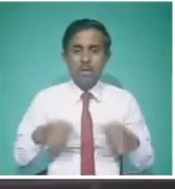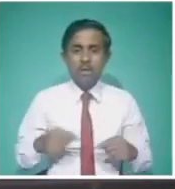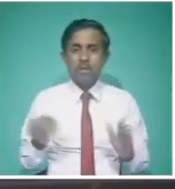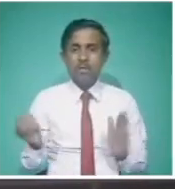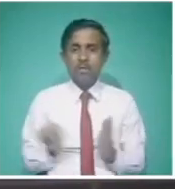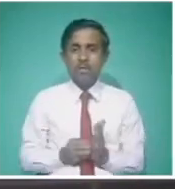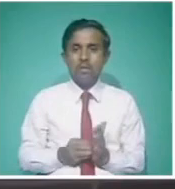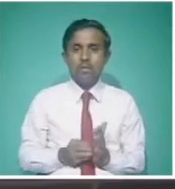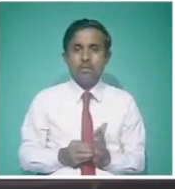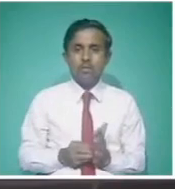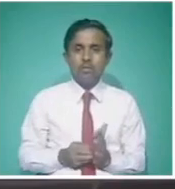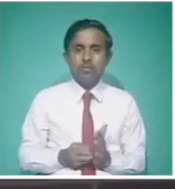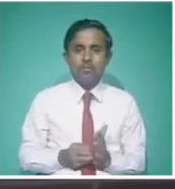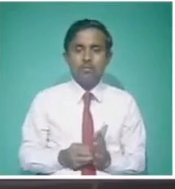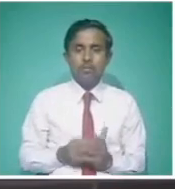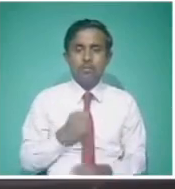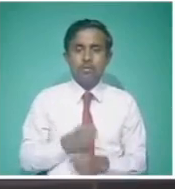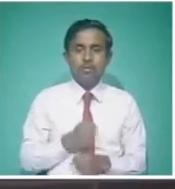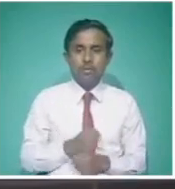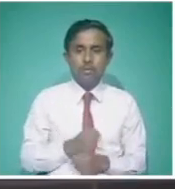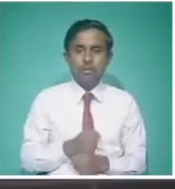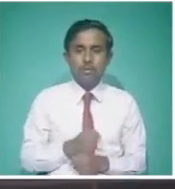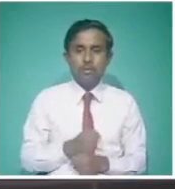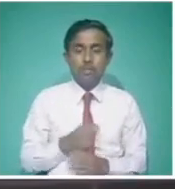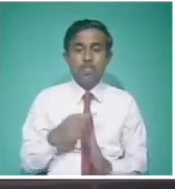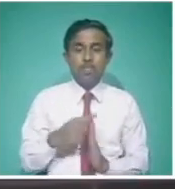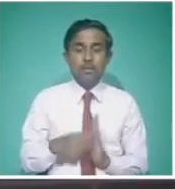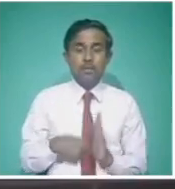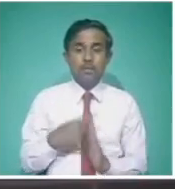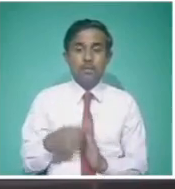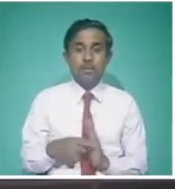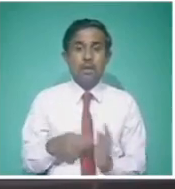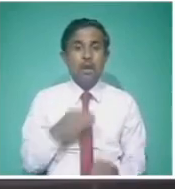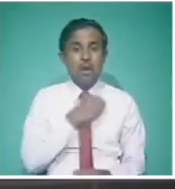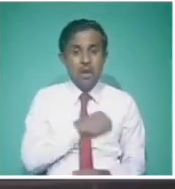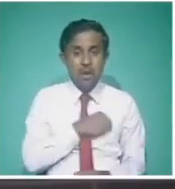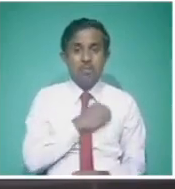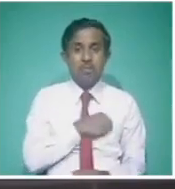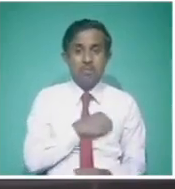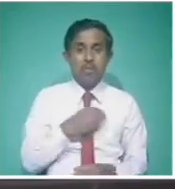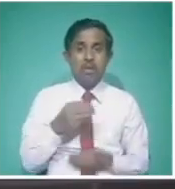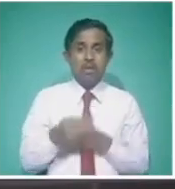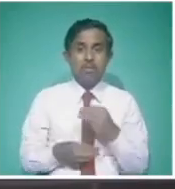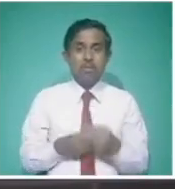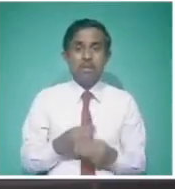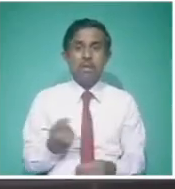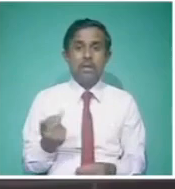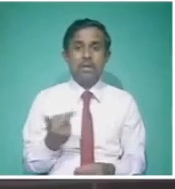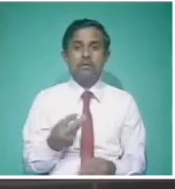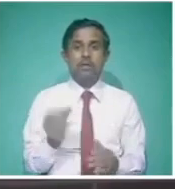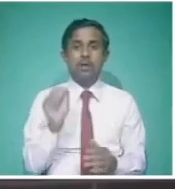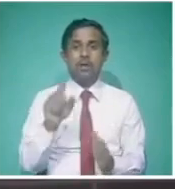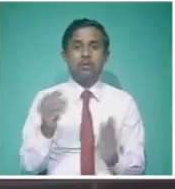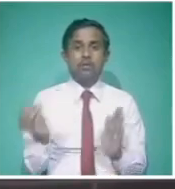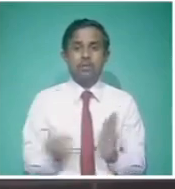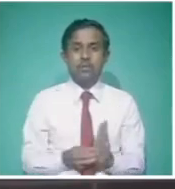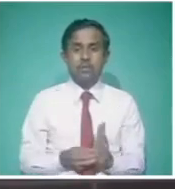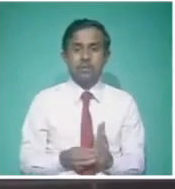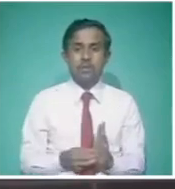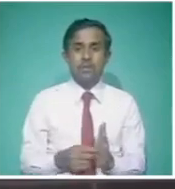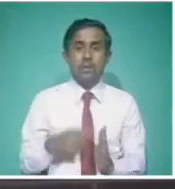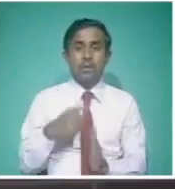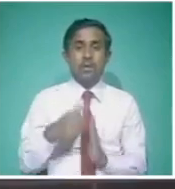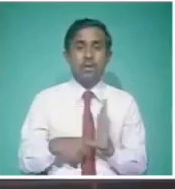මොකද්ද? මේ රජයක් රටේ ලාභම ලබන ආයතන කීපයක්ම දාලා තියෙනවා. දැන් ශ්‍රී